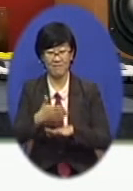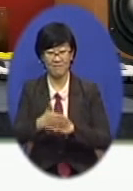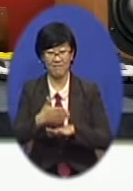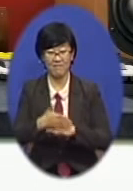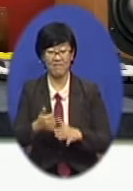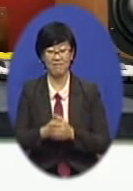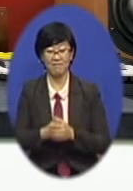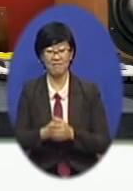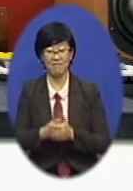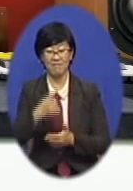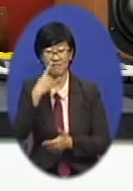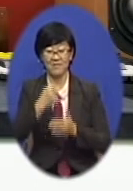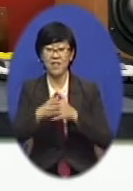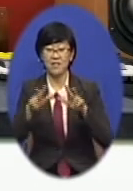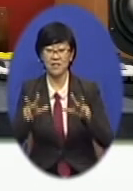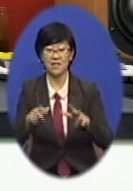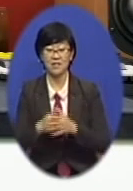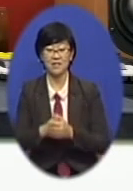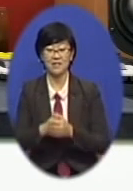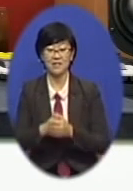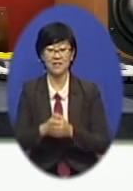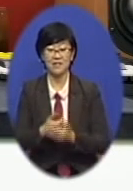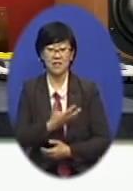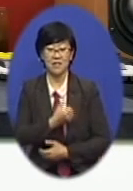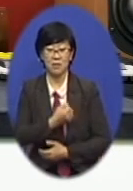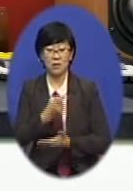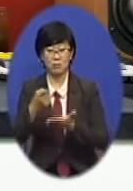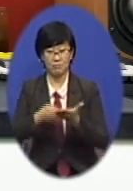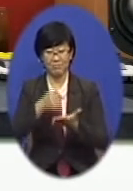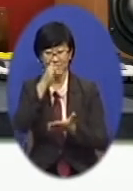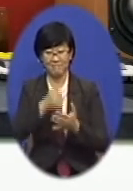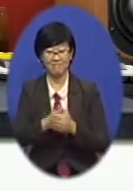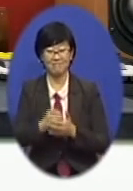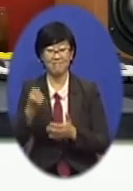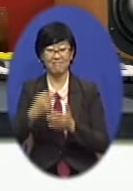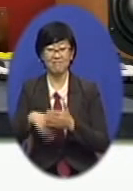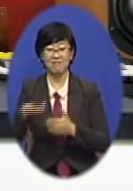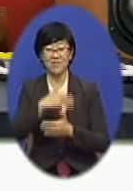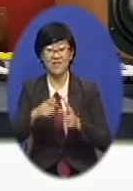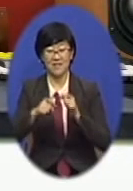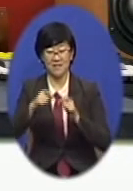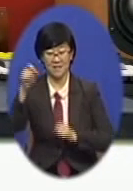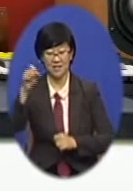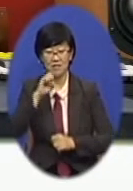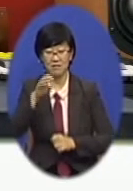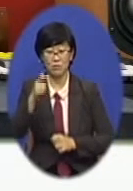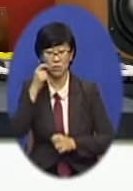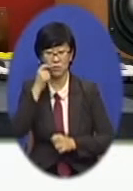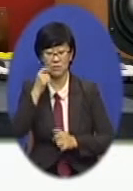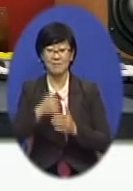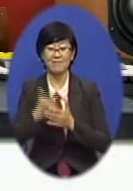감사드려요. 어머니 예, 예. 지금 뭐 심장 수술도 하셨고 그러니까 제가 예. 길게 말씀은 안